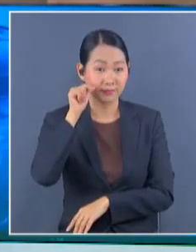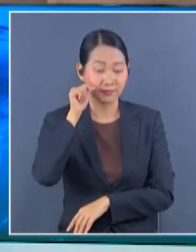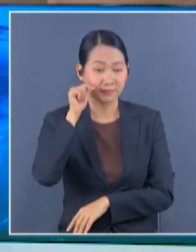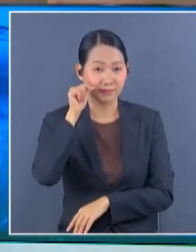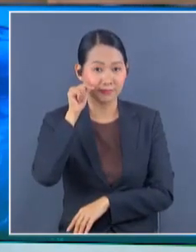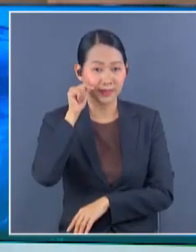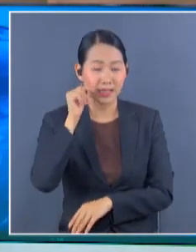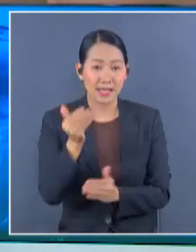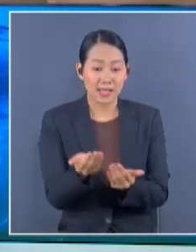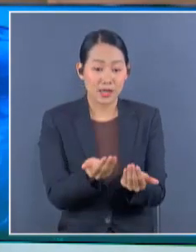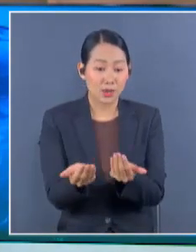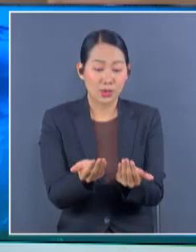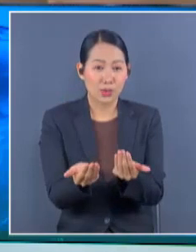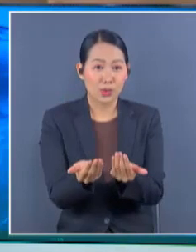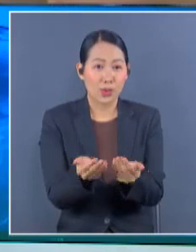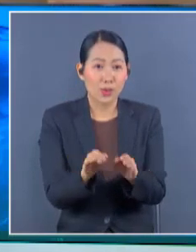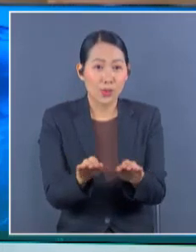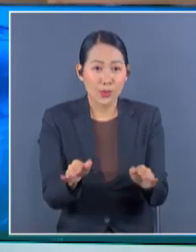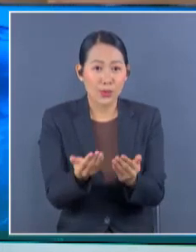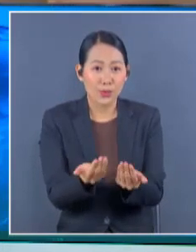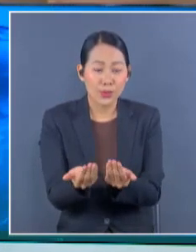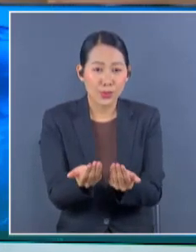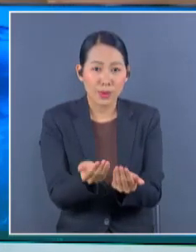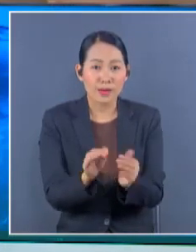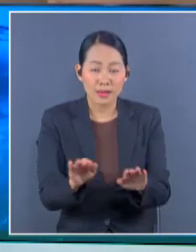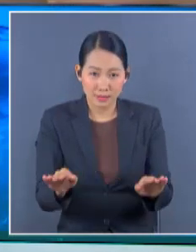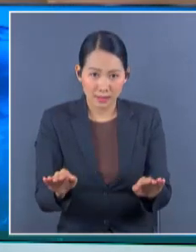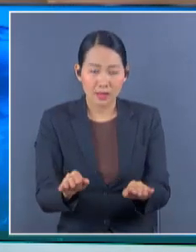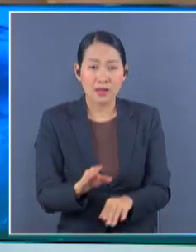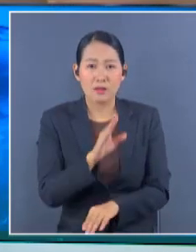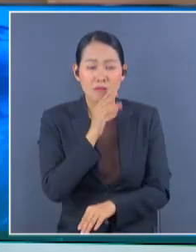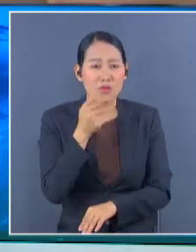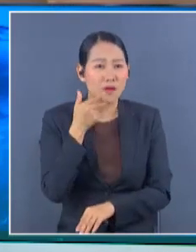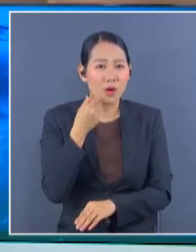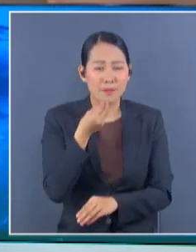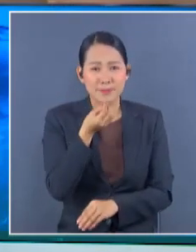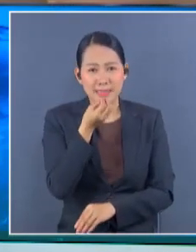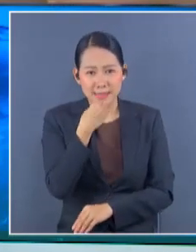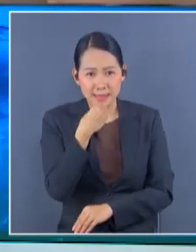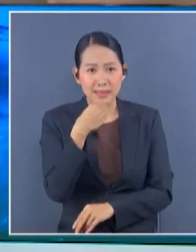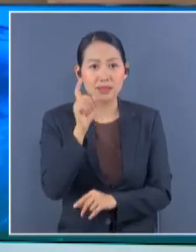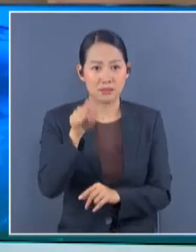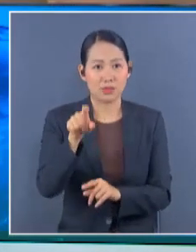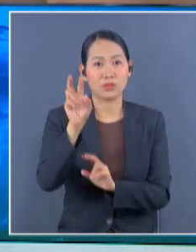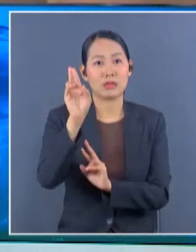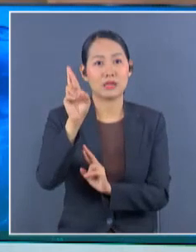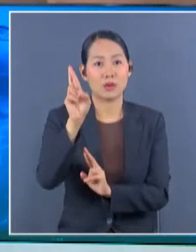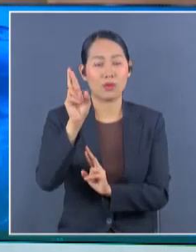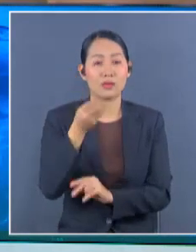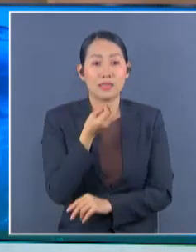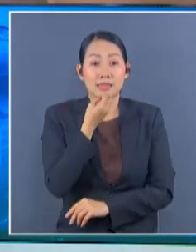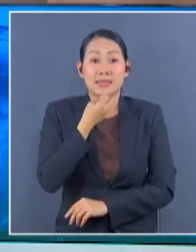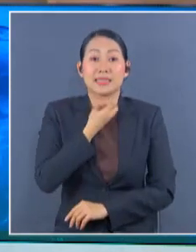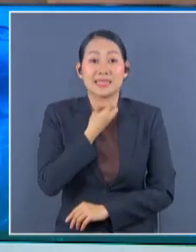ด็กๆเล็กๆอยู่น ะ เรื่องของการจะกินขนมอะไรเนี่ยระมัดระวังระยะหลังเนี่ยมีข่าวแบบนี้เกิดขึ้นบ่อยนะคร ับติดคอใช่ไหม ติด